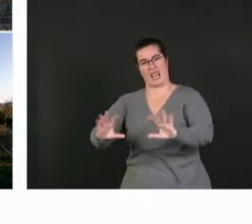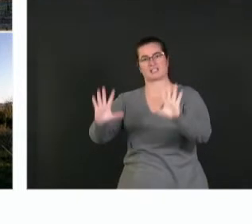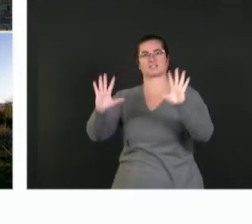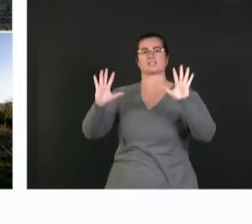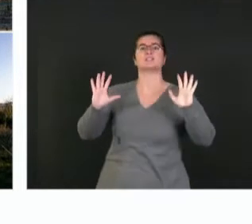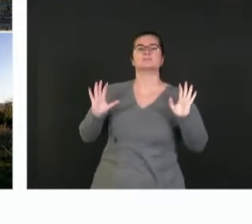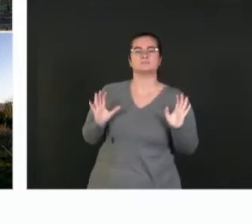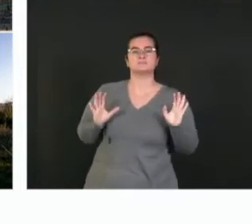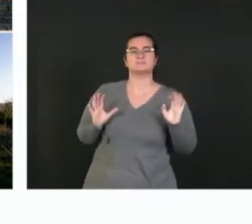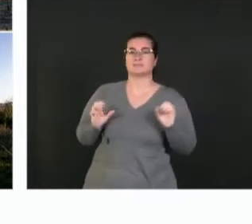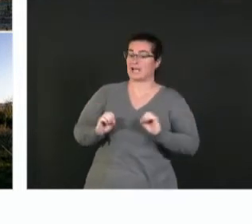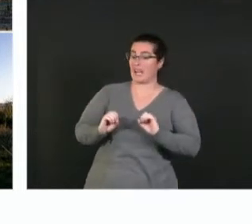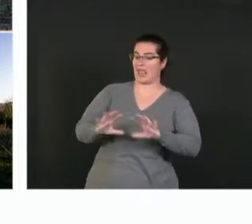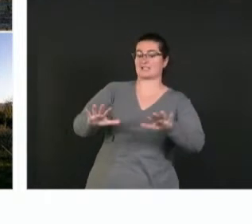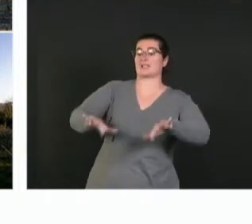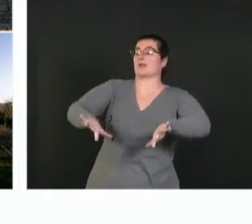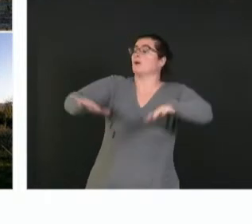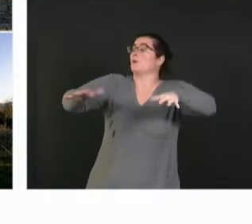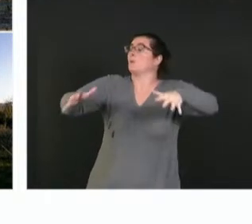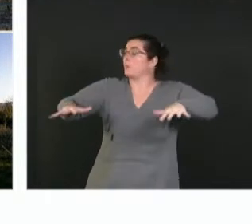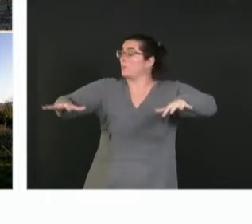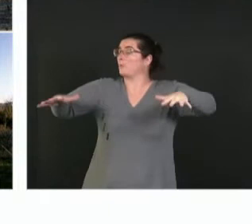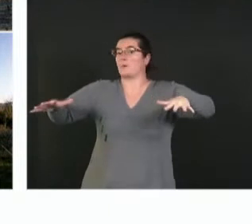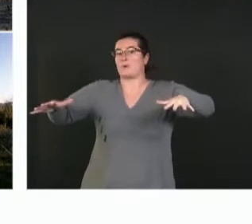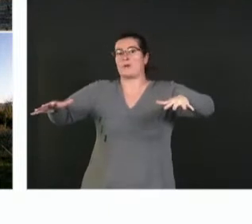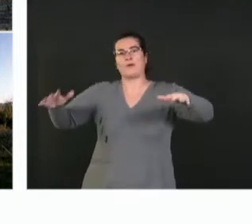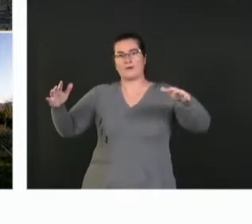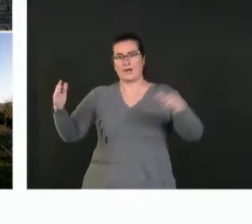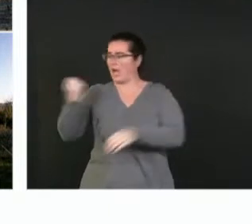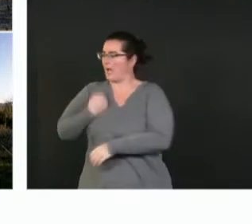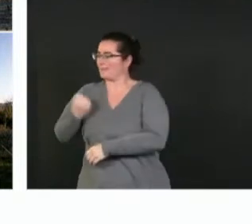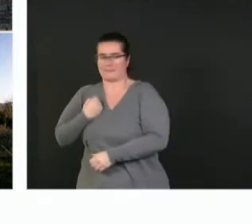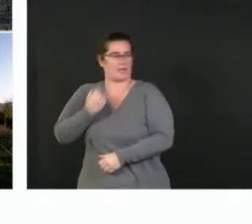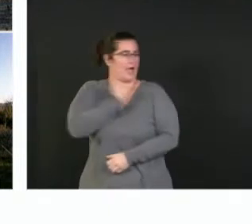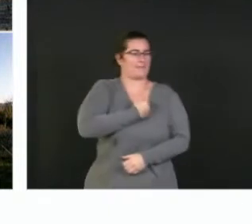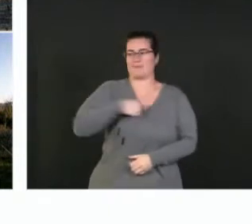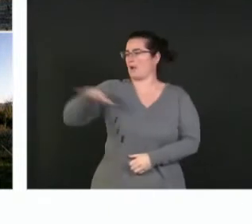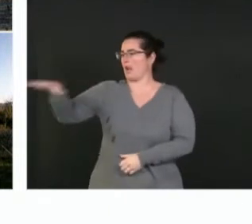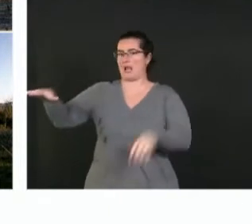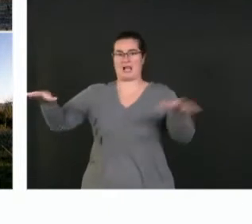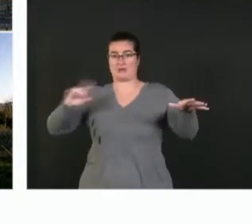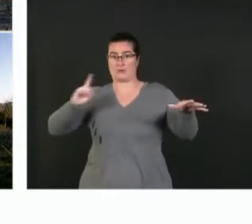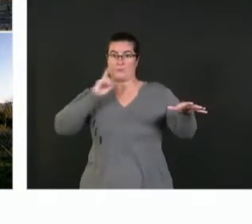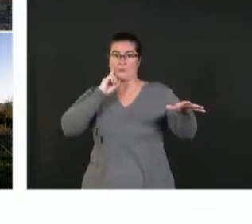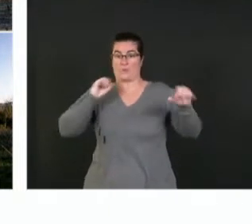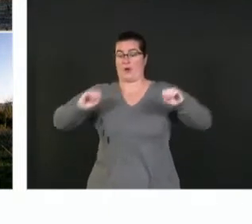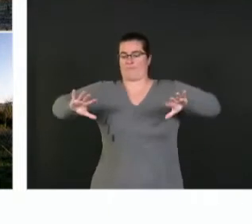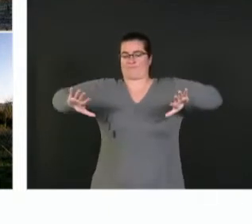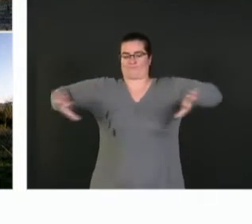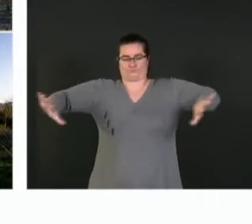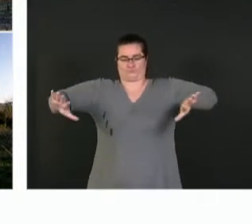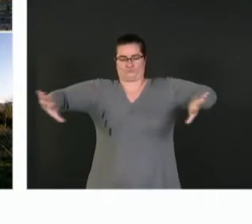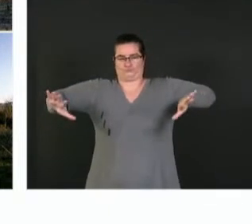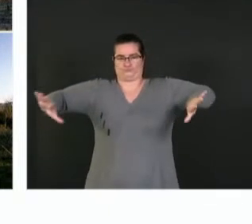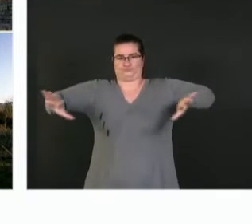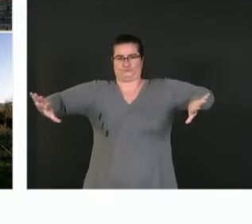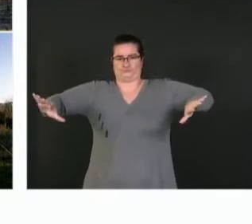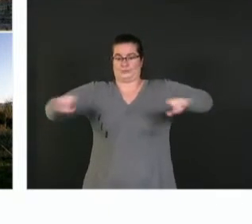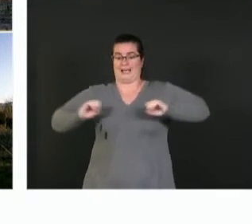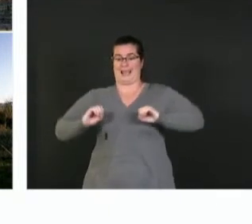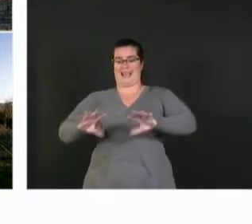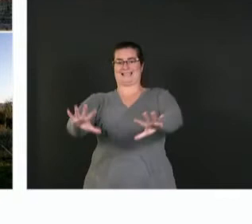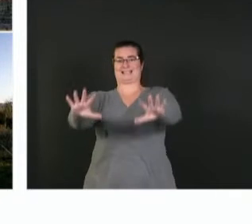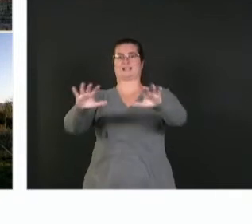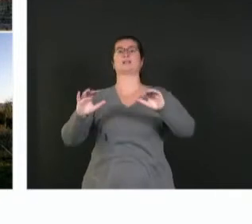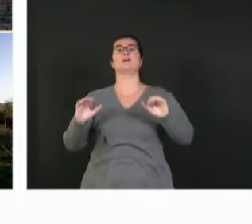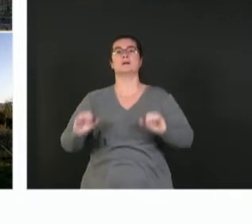aussi ne pas porter atteinte finalement à d'autres territoires, en amont ou même en aval. Et donc ce site a été conçu pour être